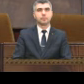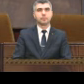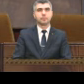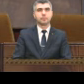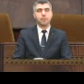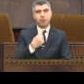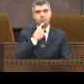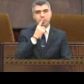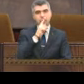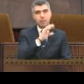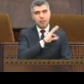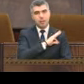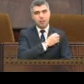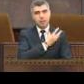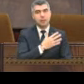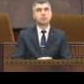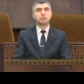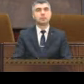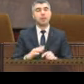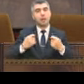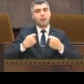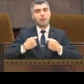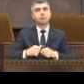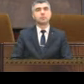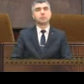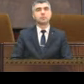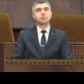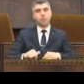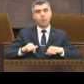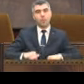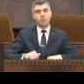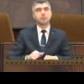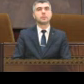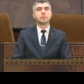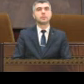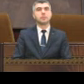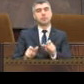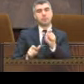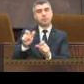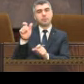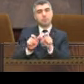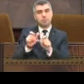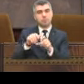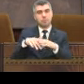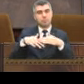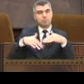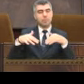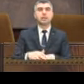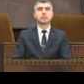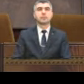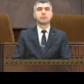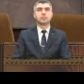بسم الله الرحمن الرحيم. السيد الرئيس المحترم، السيد الوزير المحترم، سيدات والسادة النواب المحترمون،